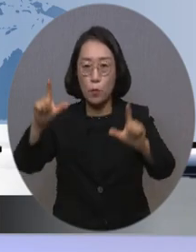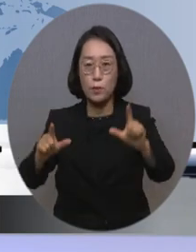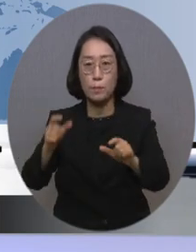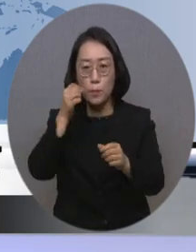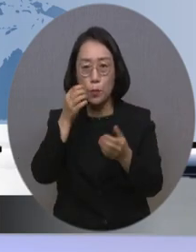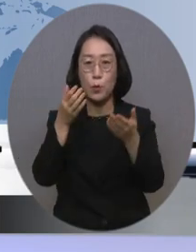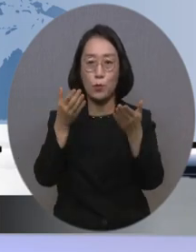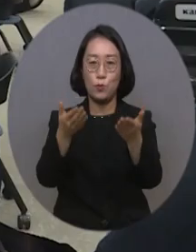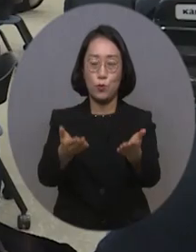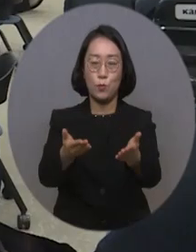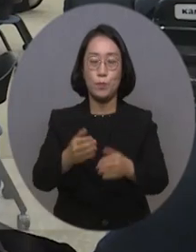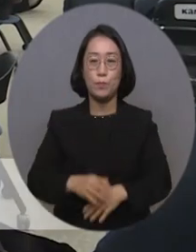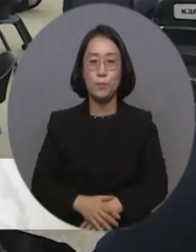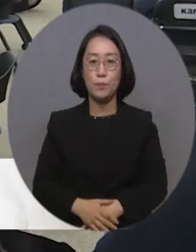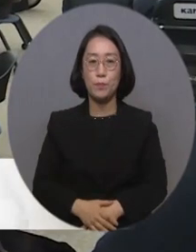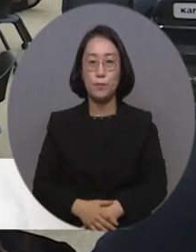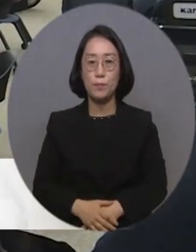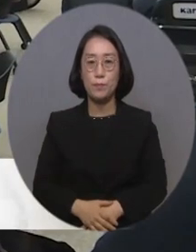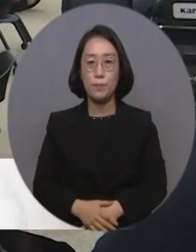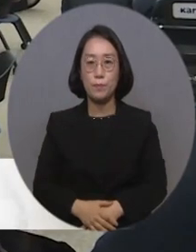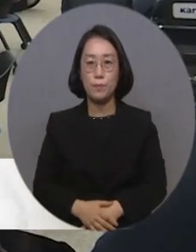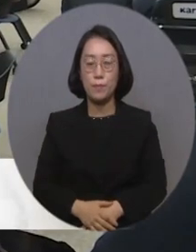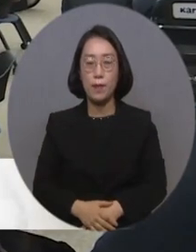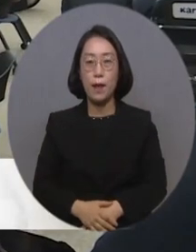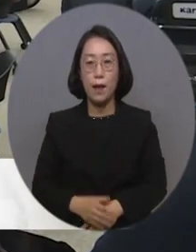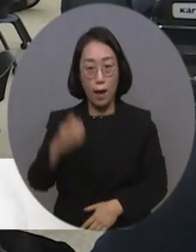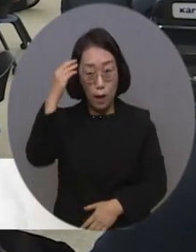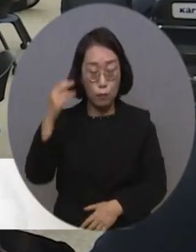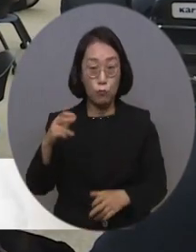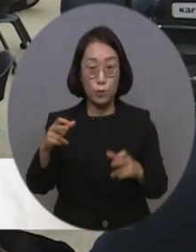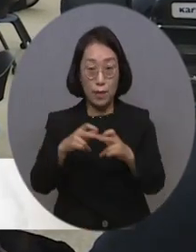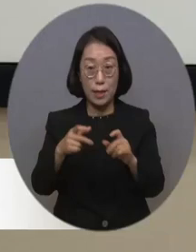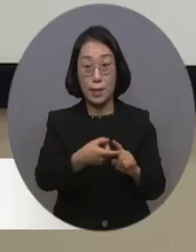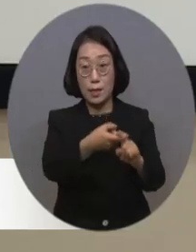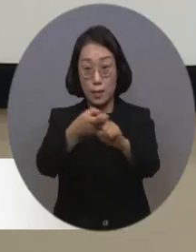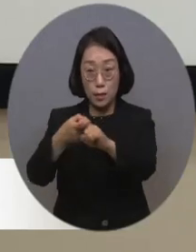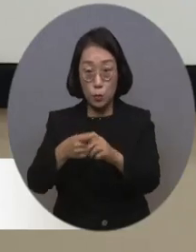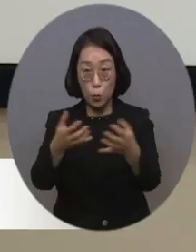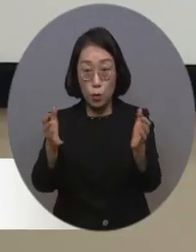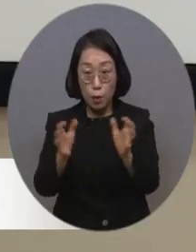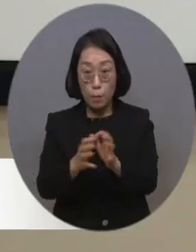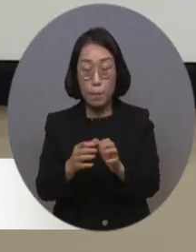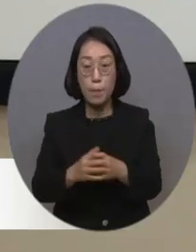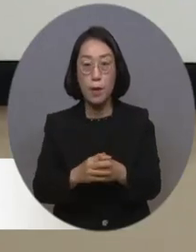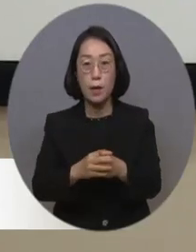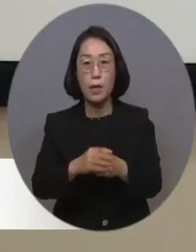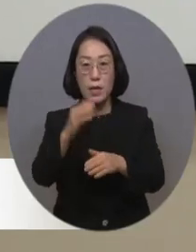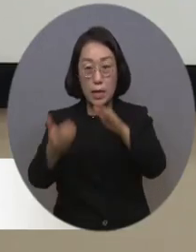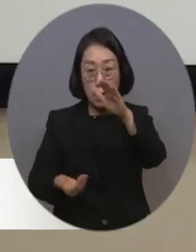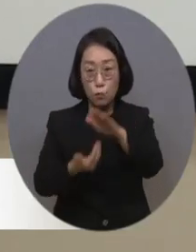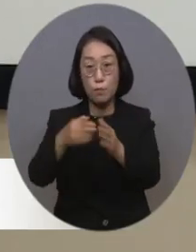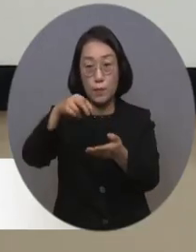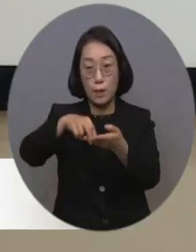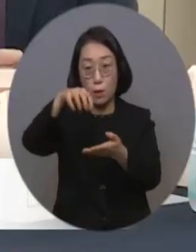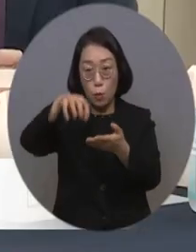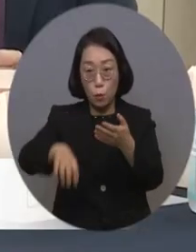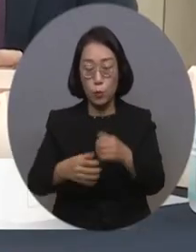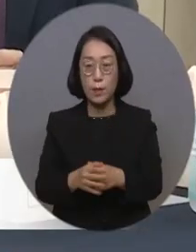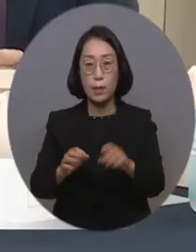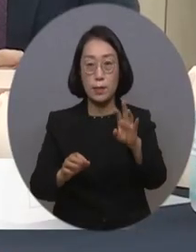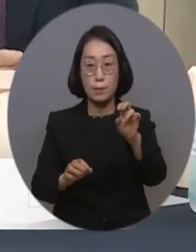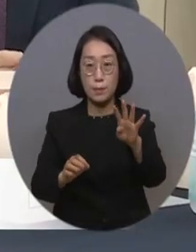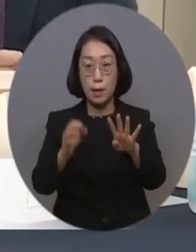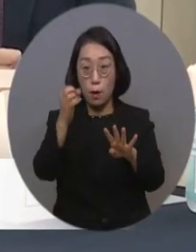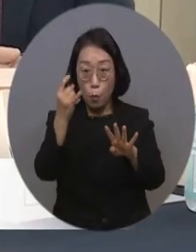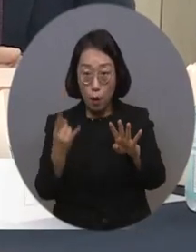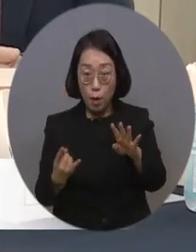전해드립니다. 지난 2일 한국장애인단체 총연맹이 여의도 이룸센터에서 제24회